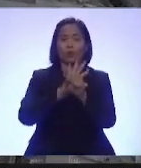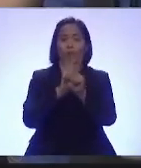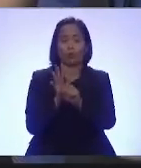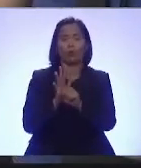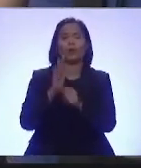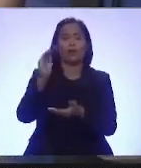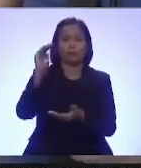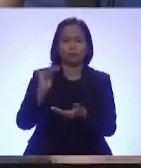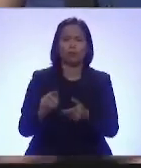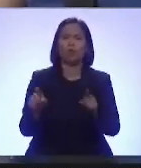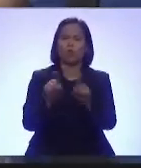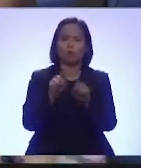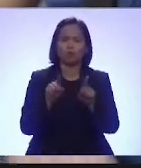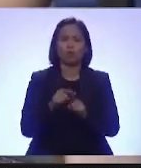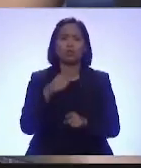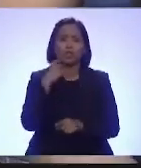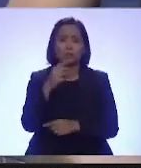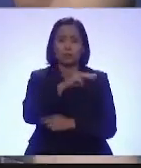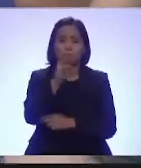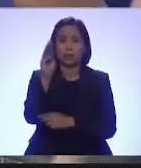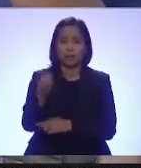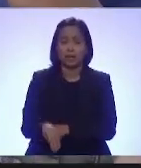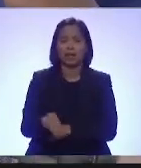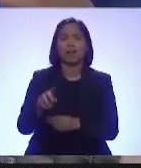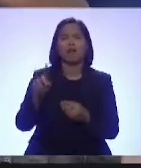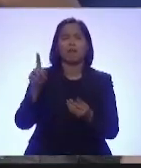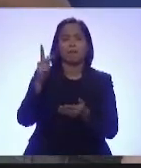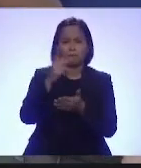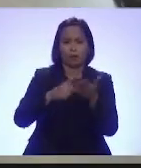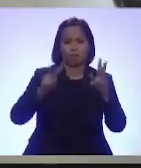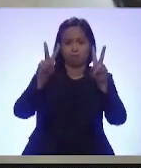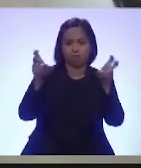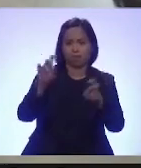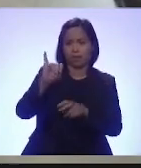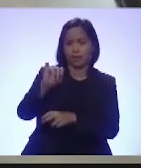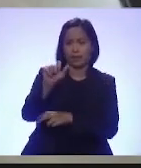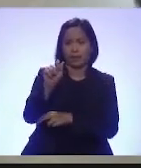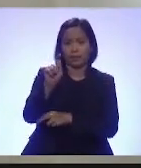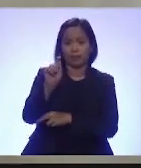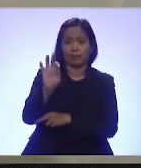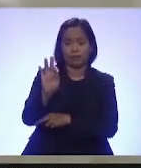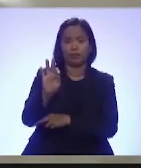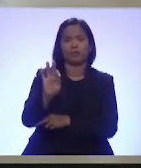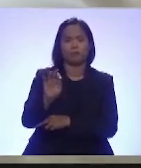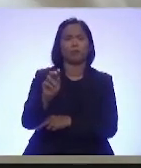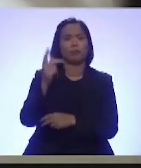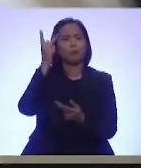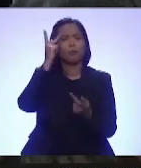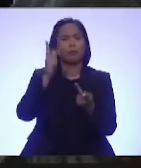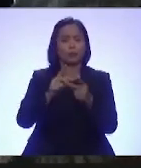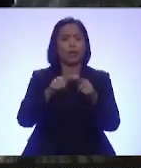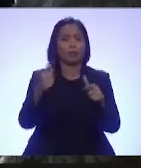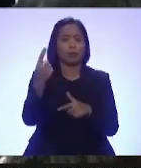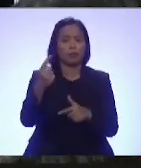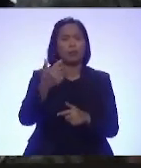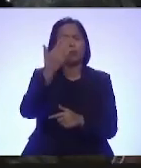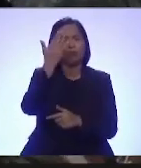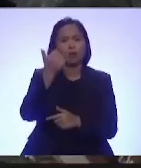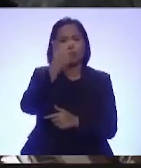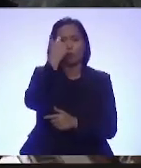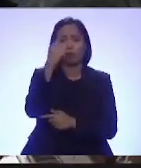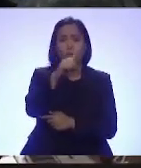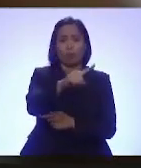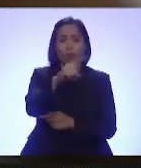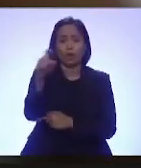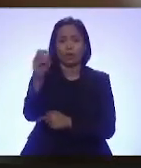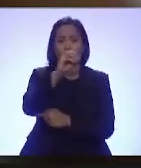Nograles, pasok na rin ang Metro Manila sa kriteriya ng IATF sa Alert Level 1 dahil umabot na sa 100%